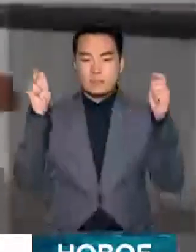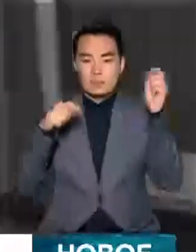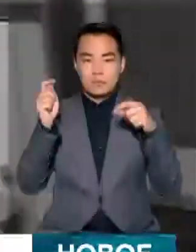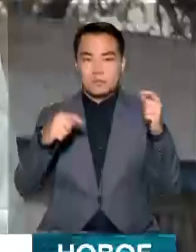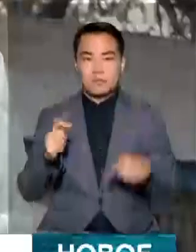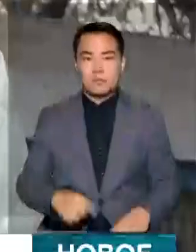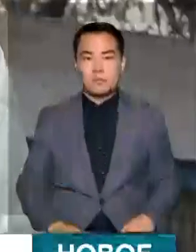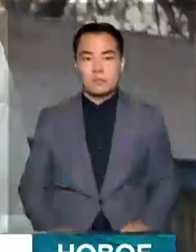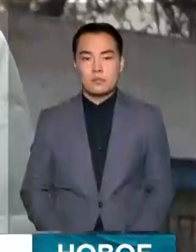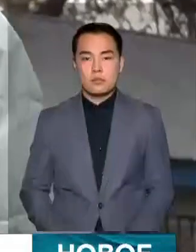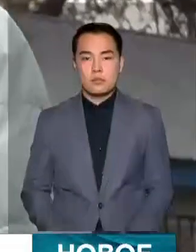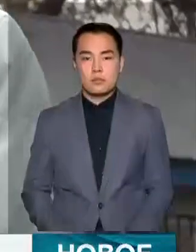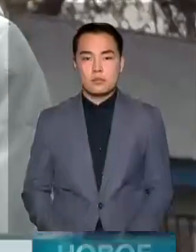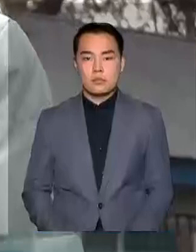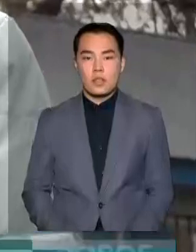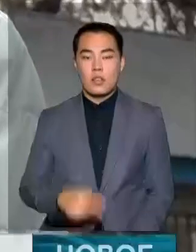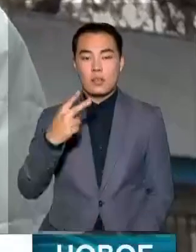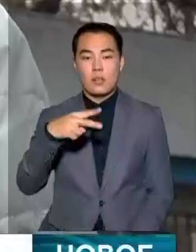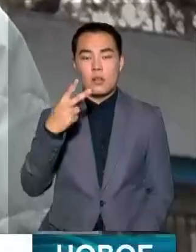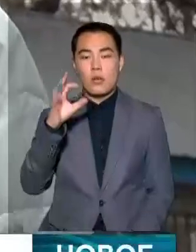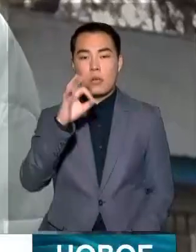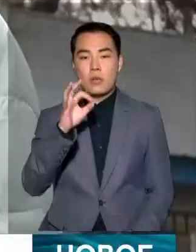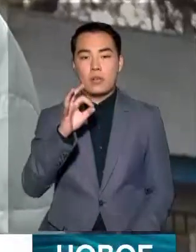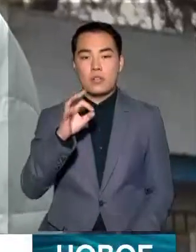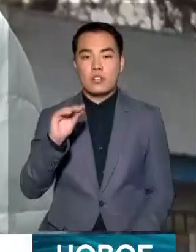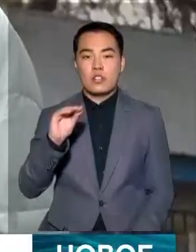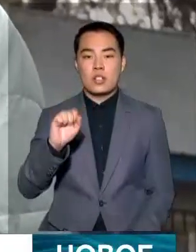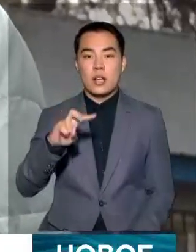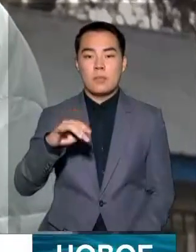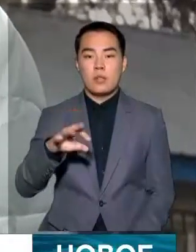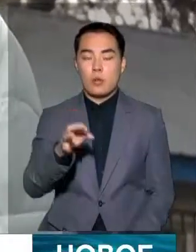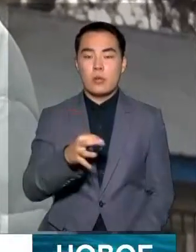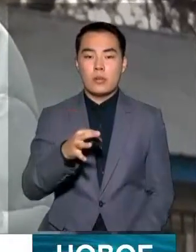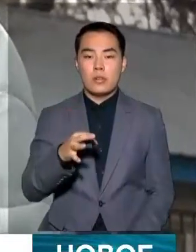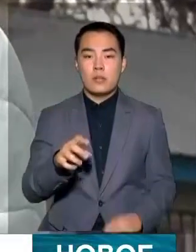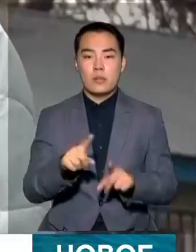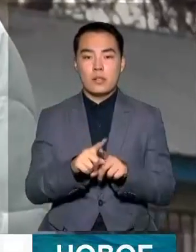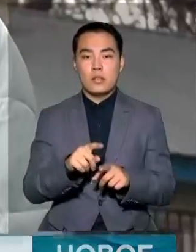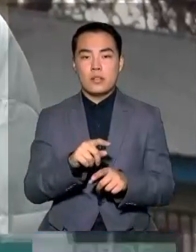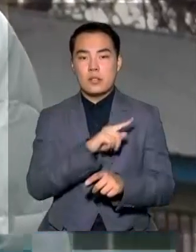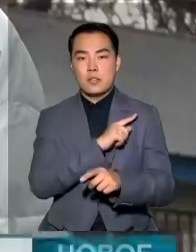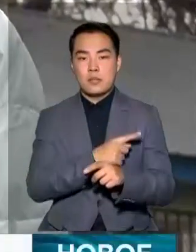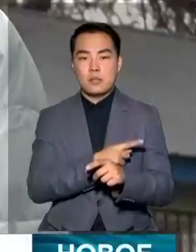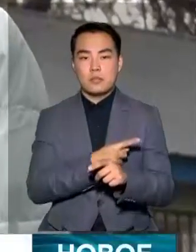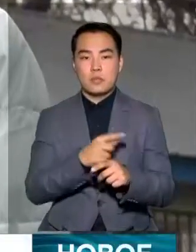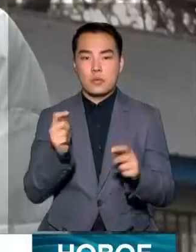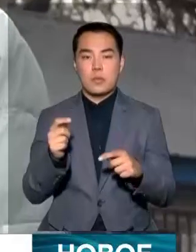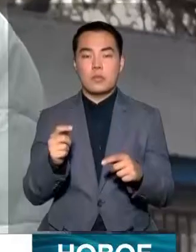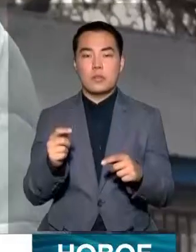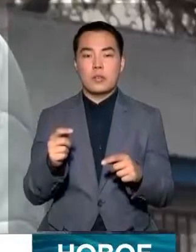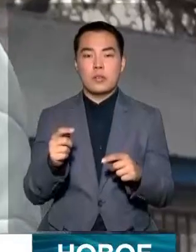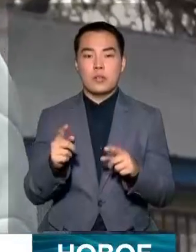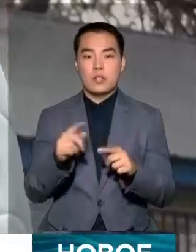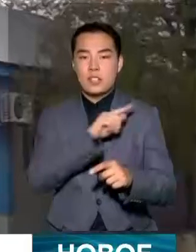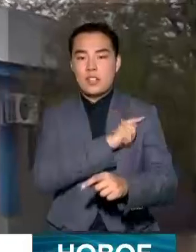антициклон. Начиная с 2 октября Жамбылская область находится под северным циклоном, поэтому у нас